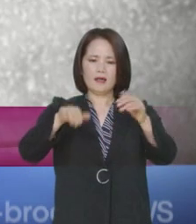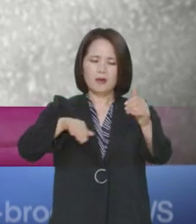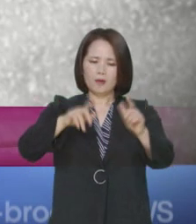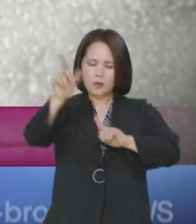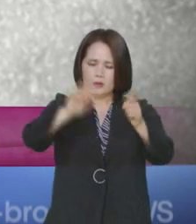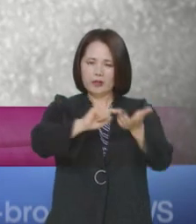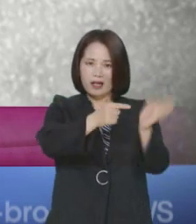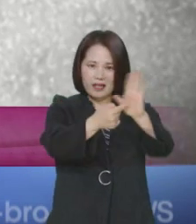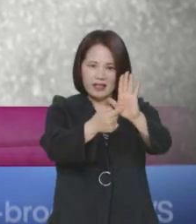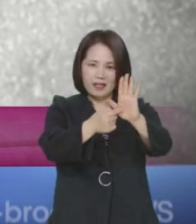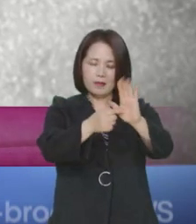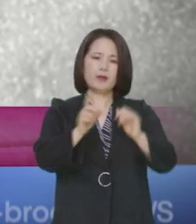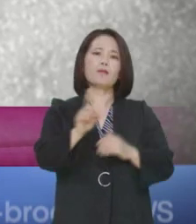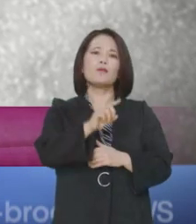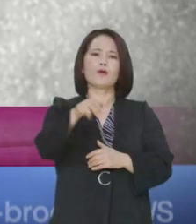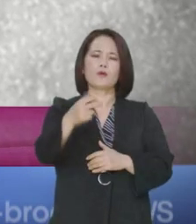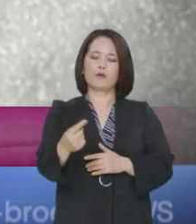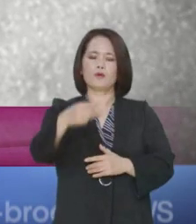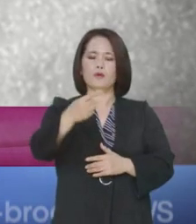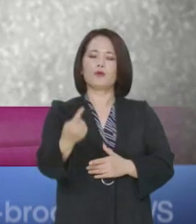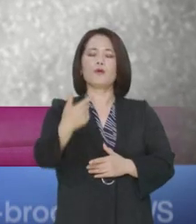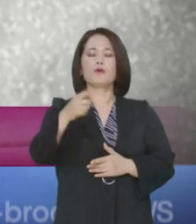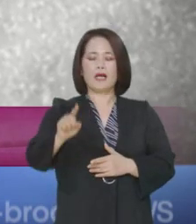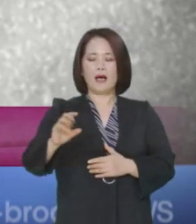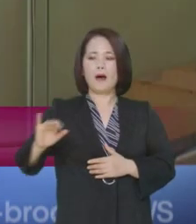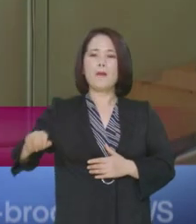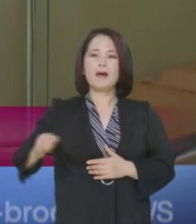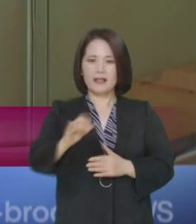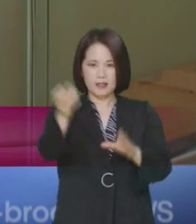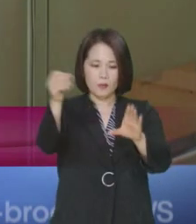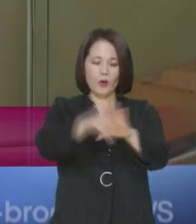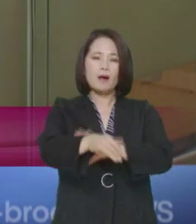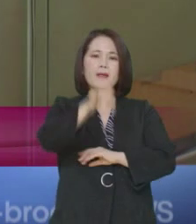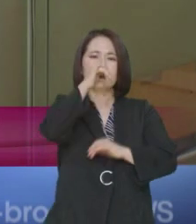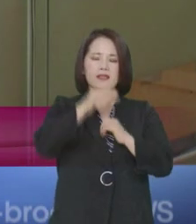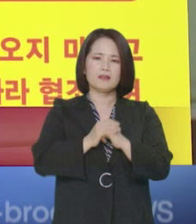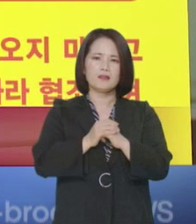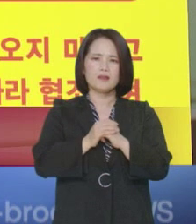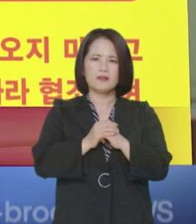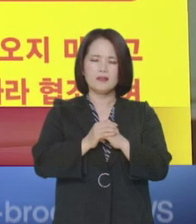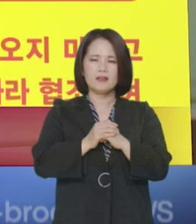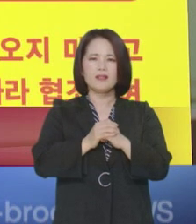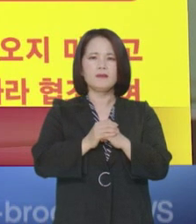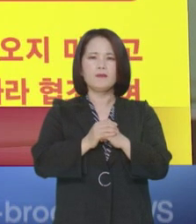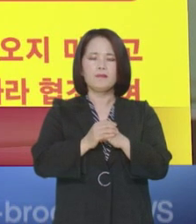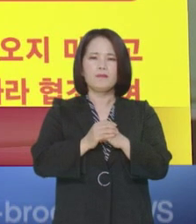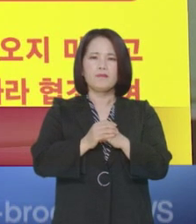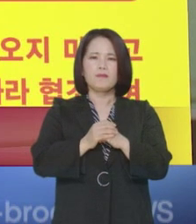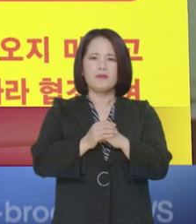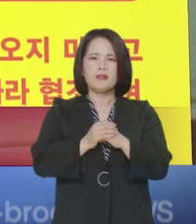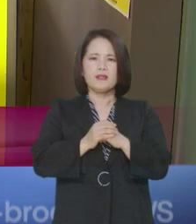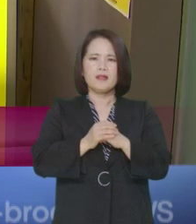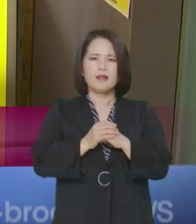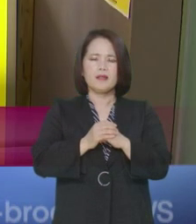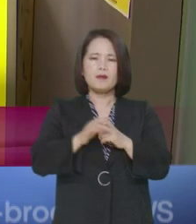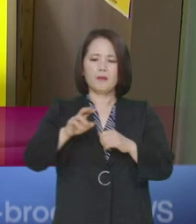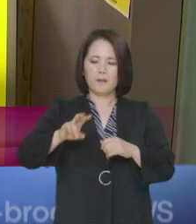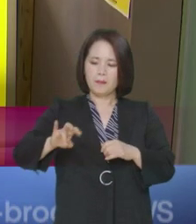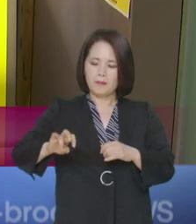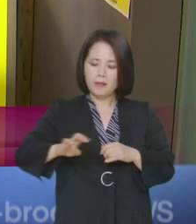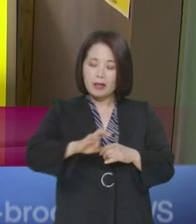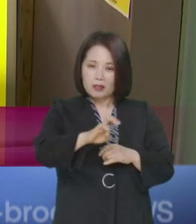여기에 해당합니다 그런데 이 그 심정 코로나바이러스 드 사수하고 70퍼센트 정도 매일 수아는